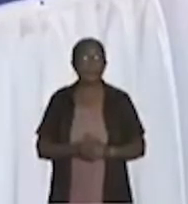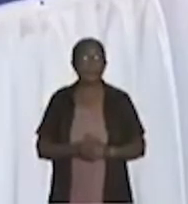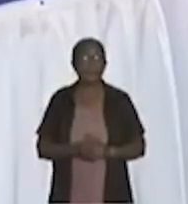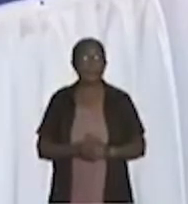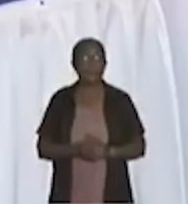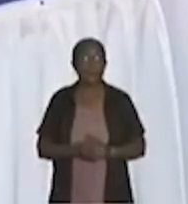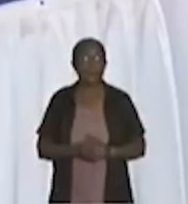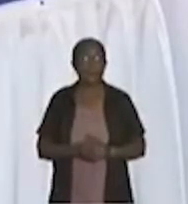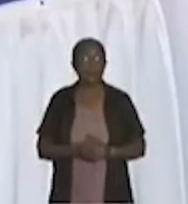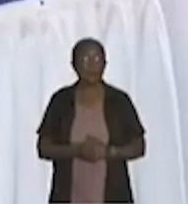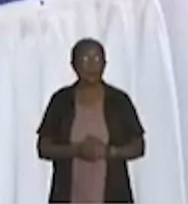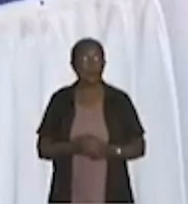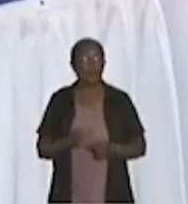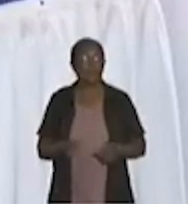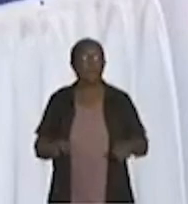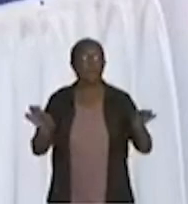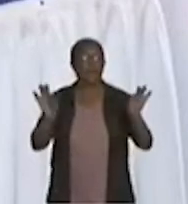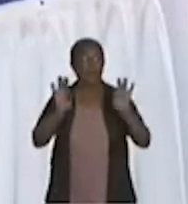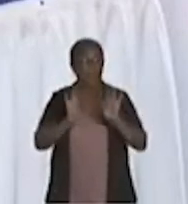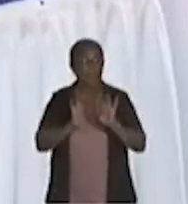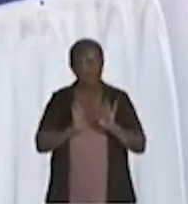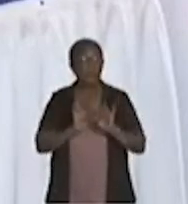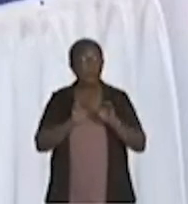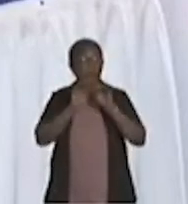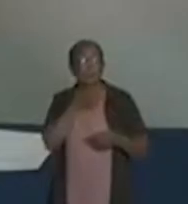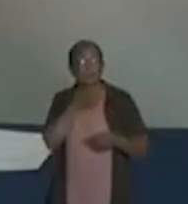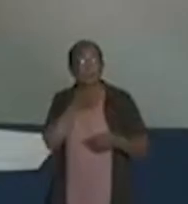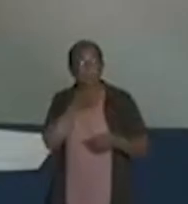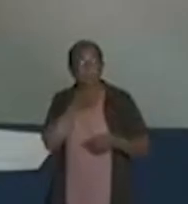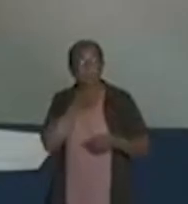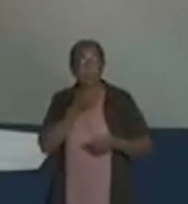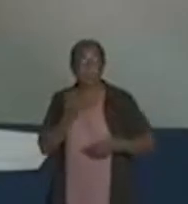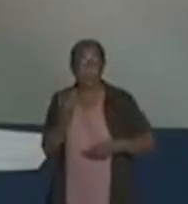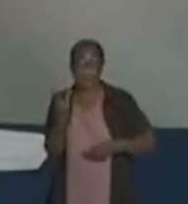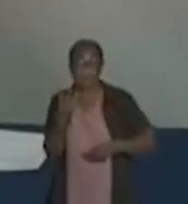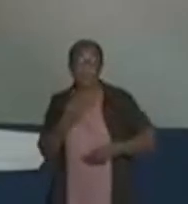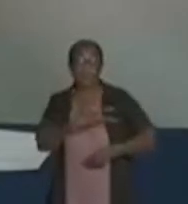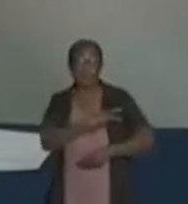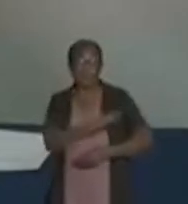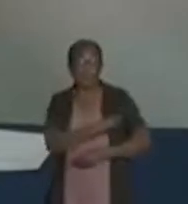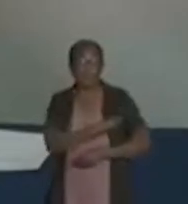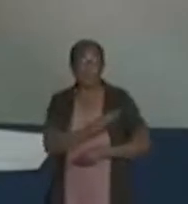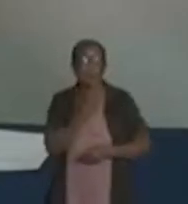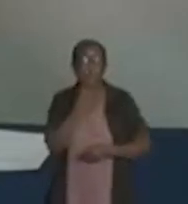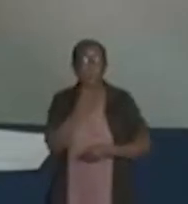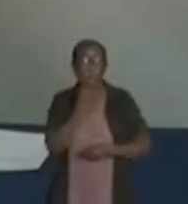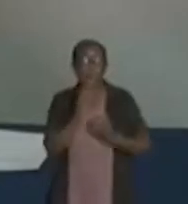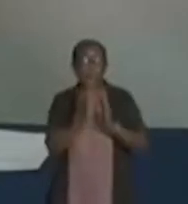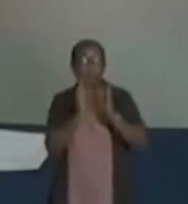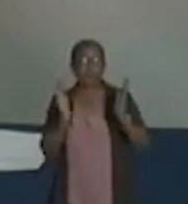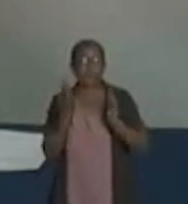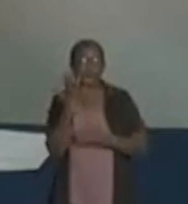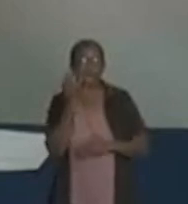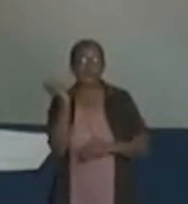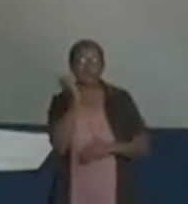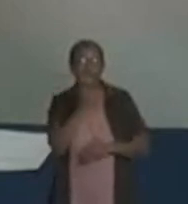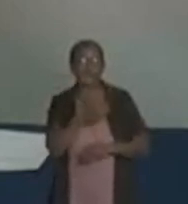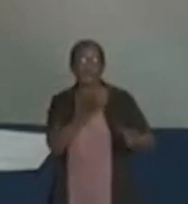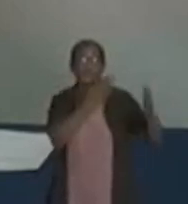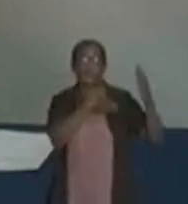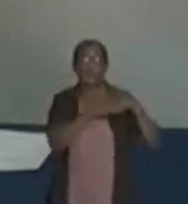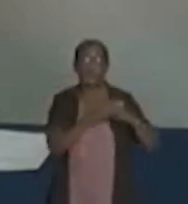een infectie met het echte virus. En dat betekent, als we kijken naar een termijn van 5 maanden geleden, dat er nu